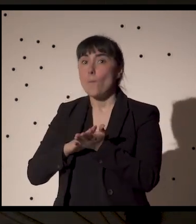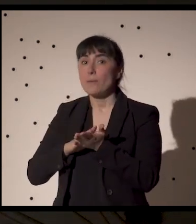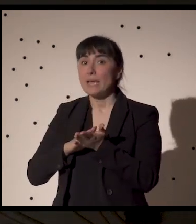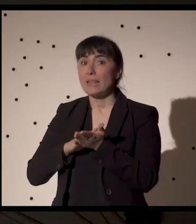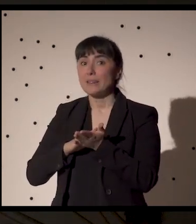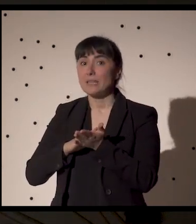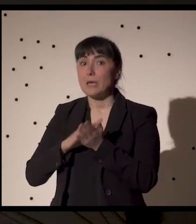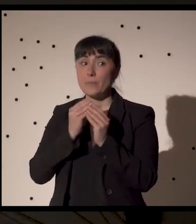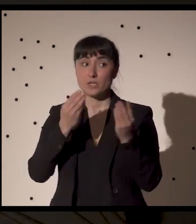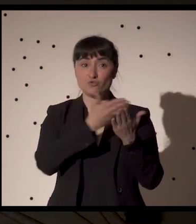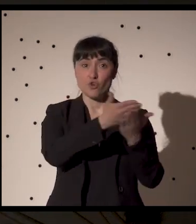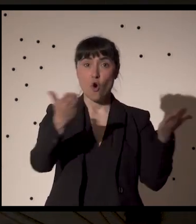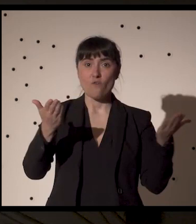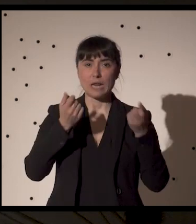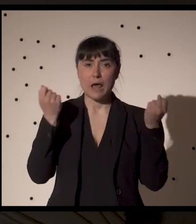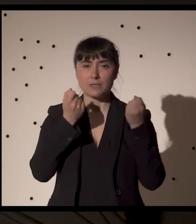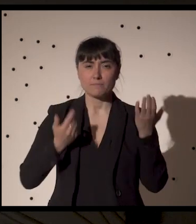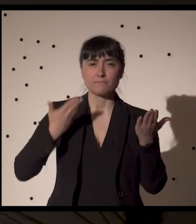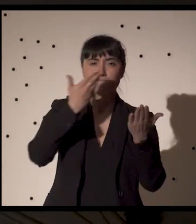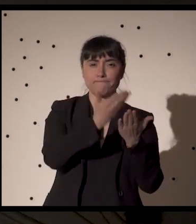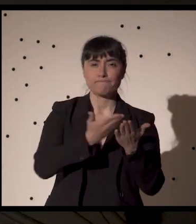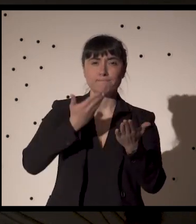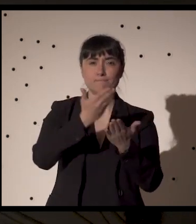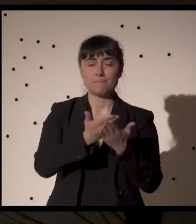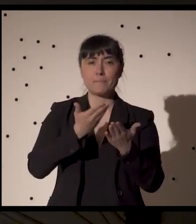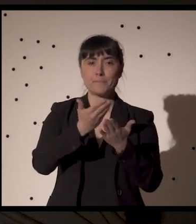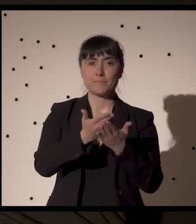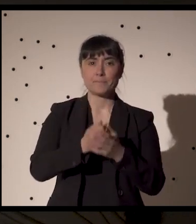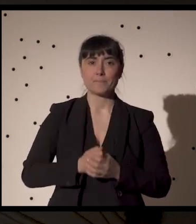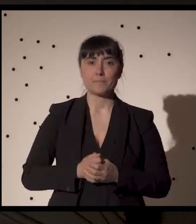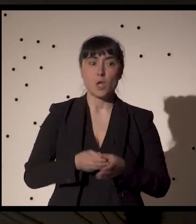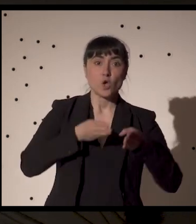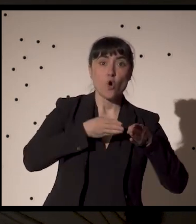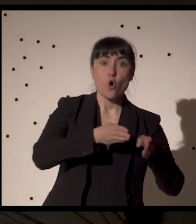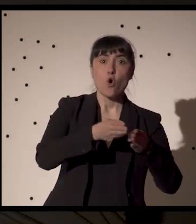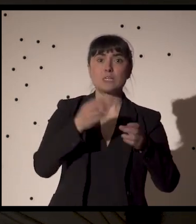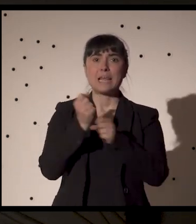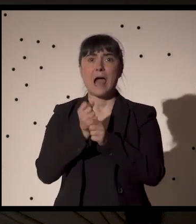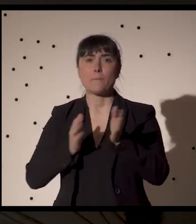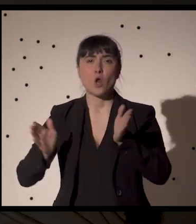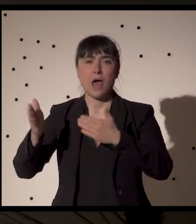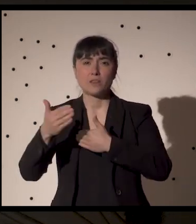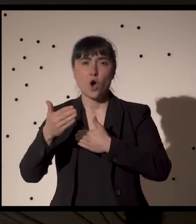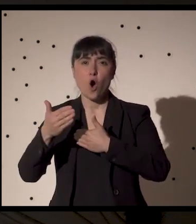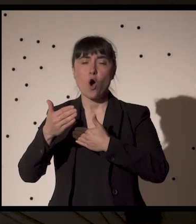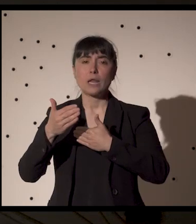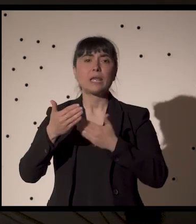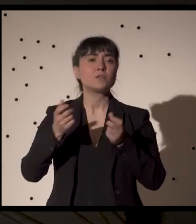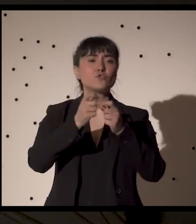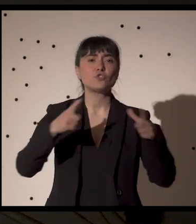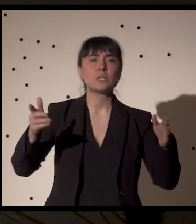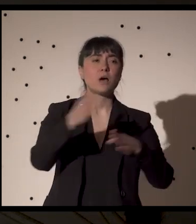per anche i corsi laboratori dei Quartieri che sono veramente un'esperienza innovativa